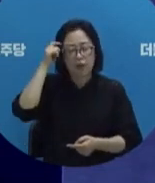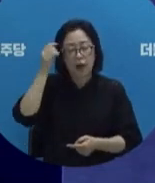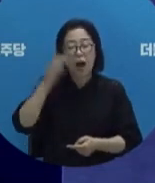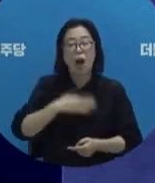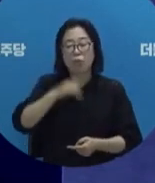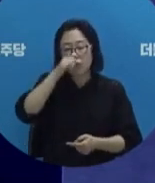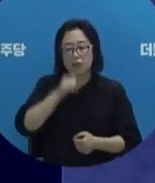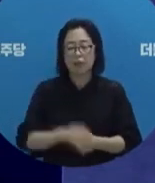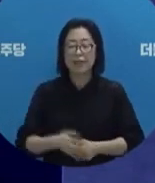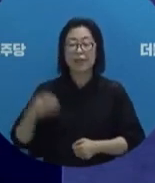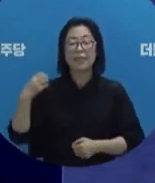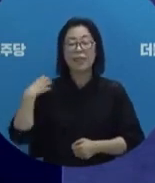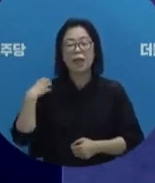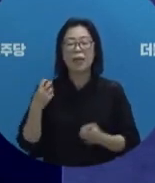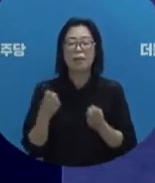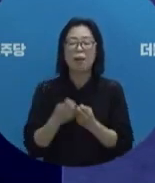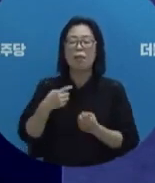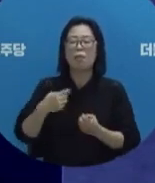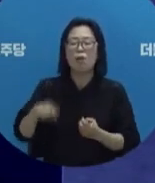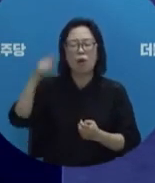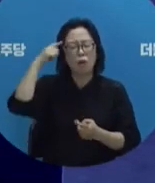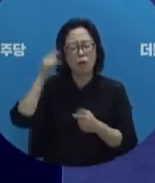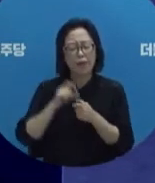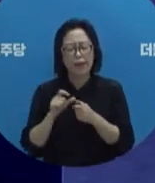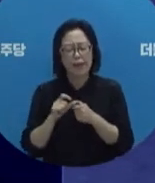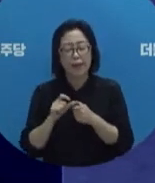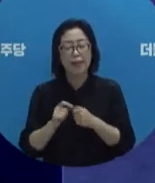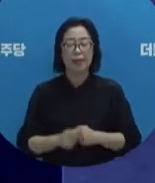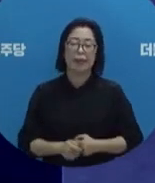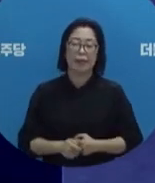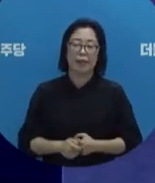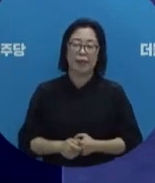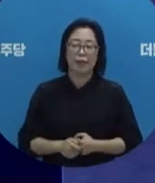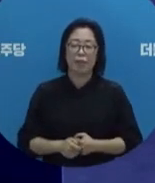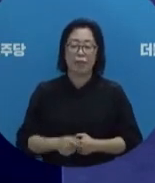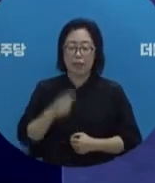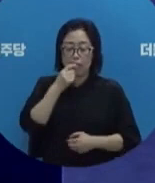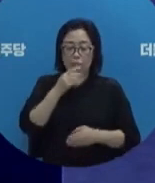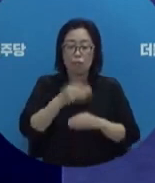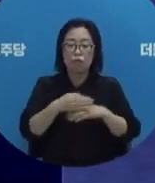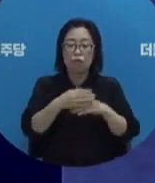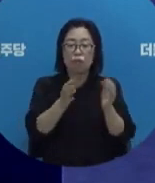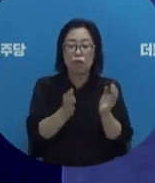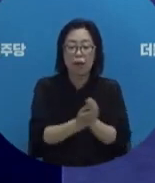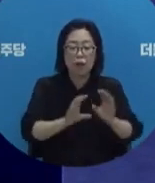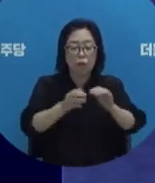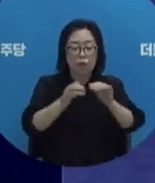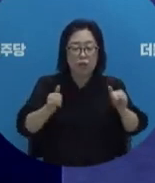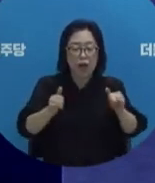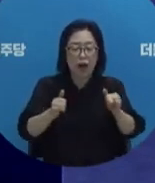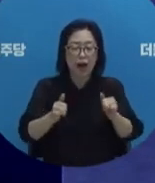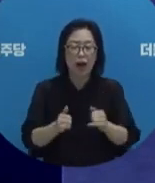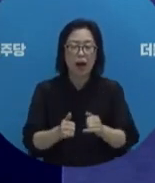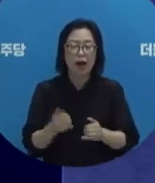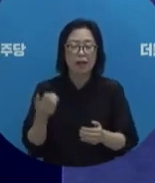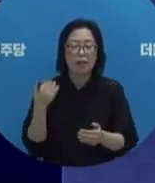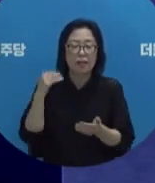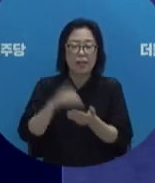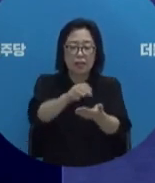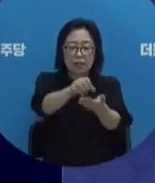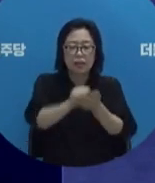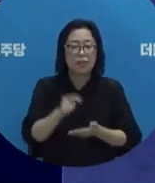책임을 지는 길이 무엇인지 고민했습니다 우리 민주당이 국민의 사랑과 기대를 되찾지 못하면